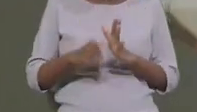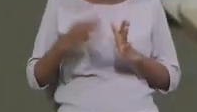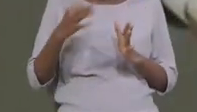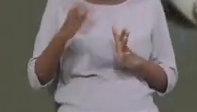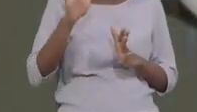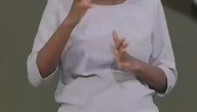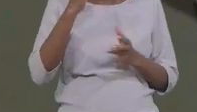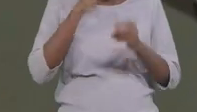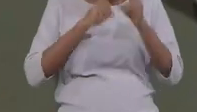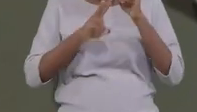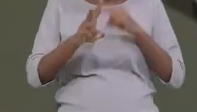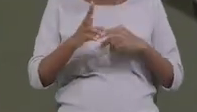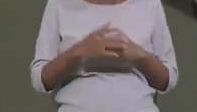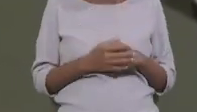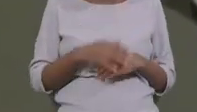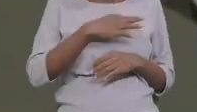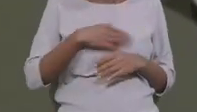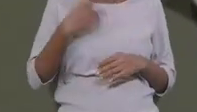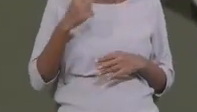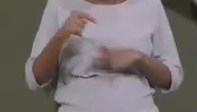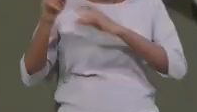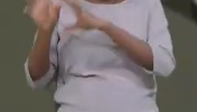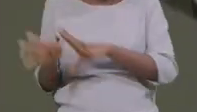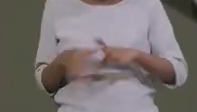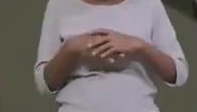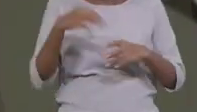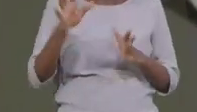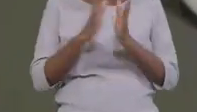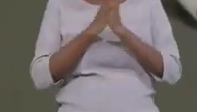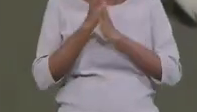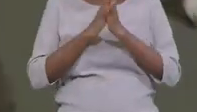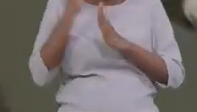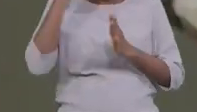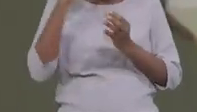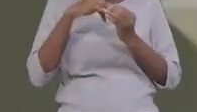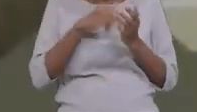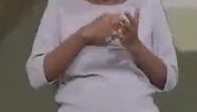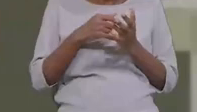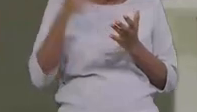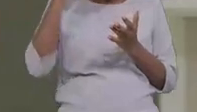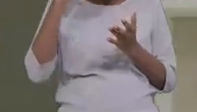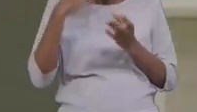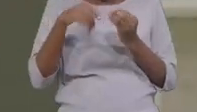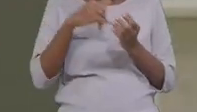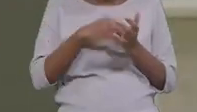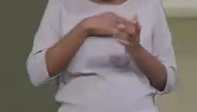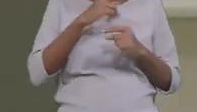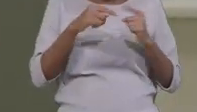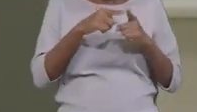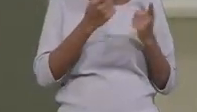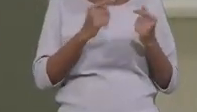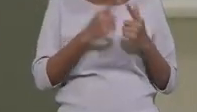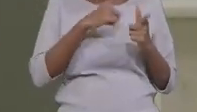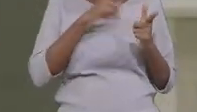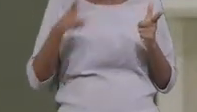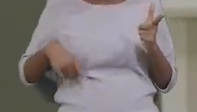Qu'est-ce qui limite l'accomplissement de ta vision, de la passion? Pense à cela. Et